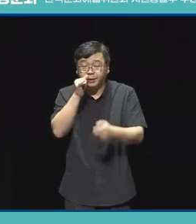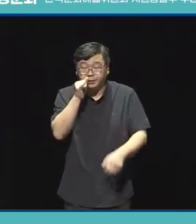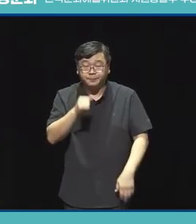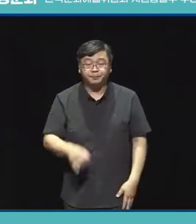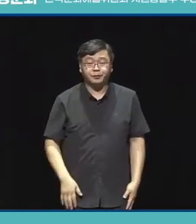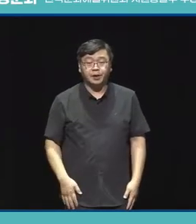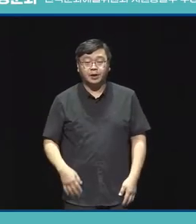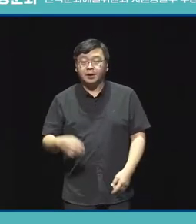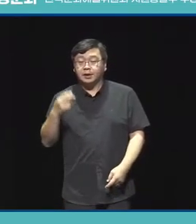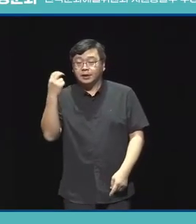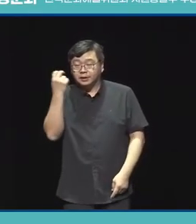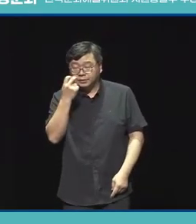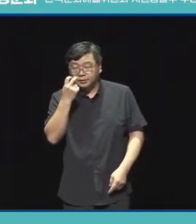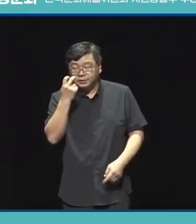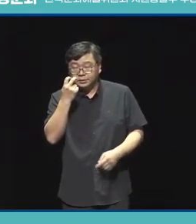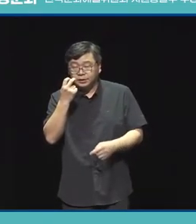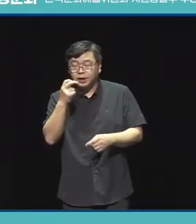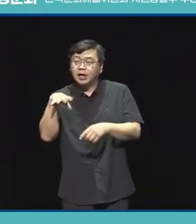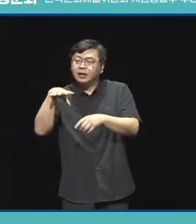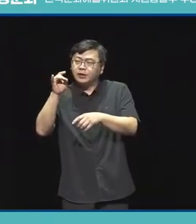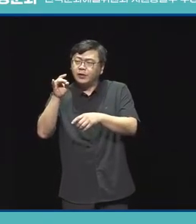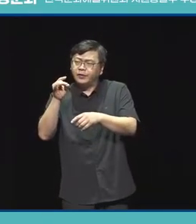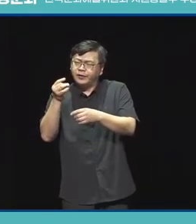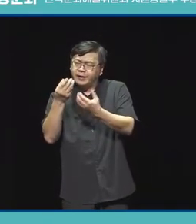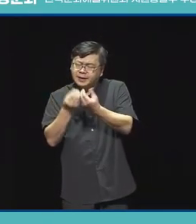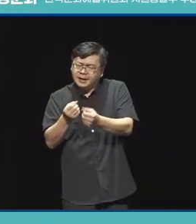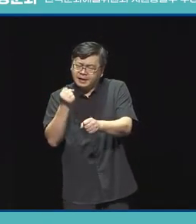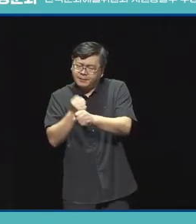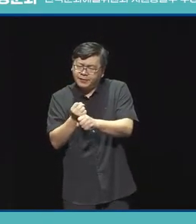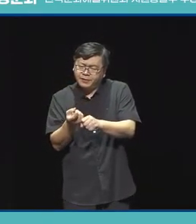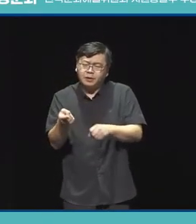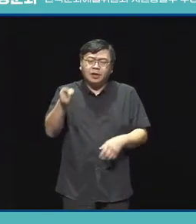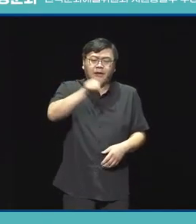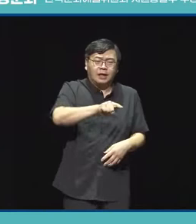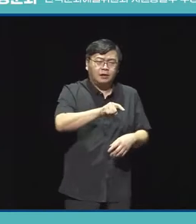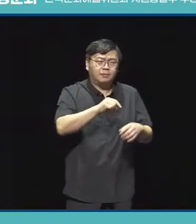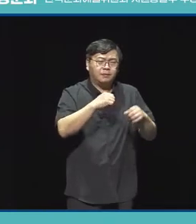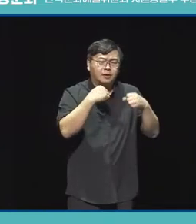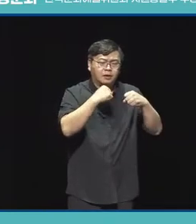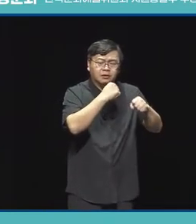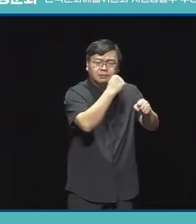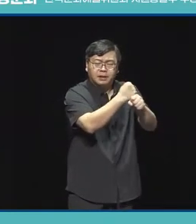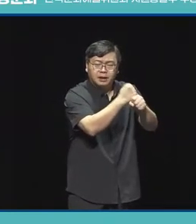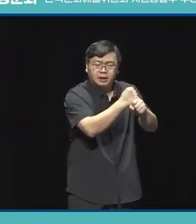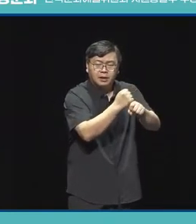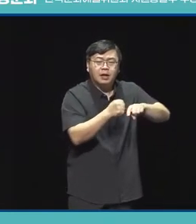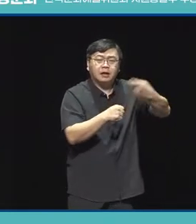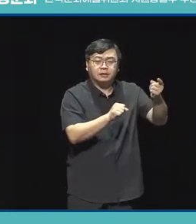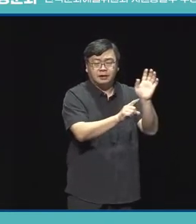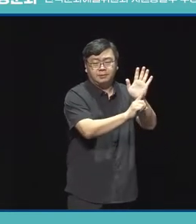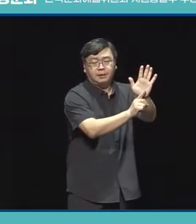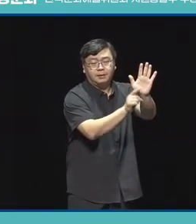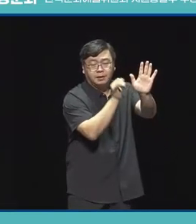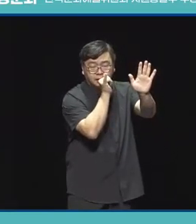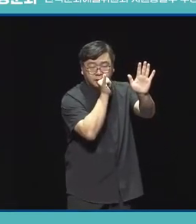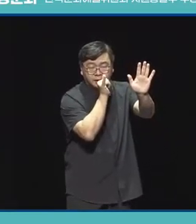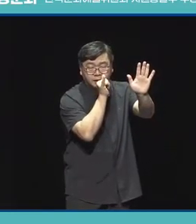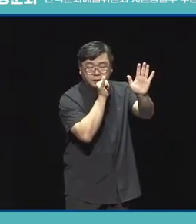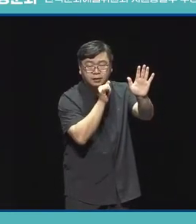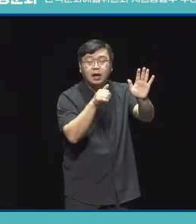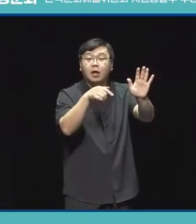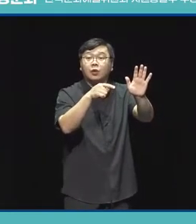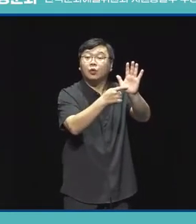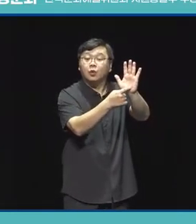과정, 그리고 작품 제작, 작품 확산에 해당하는 게 창작의 발표 지원이고요. 이 마지막 단계인 작품